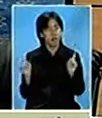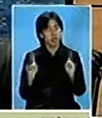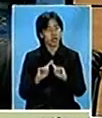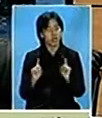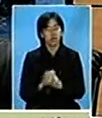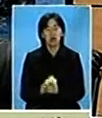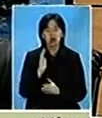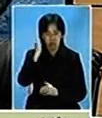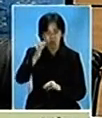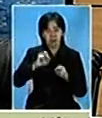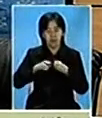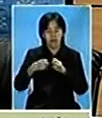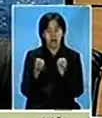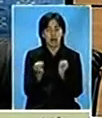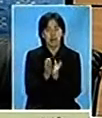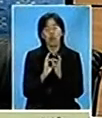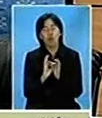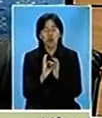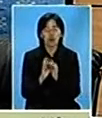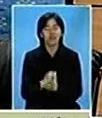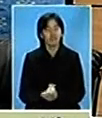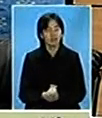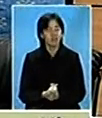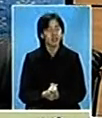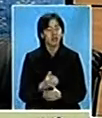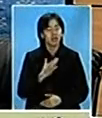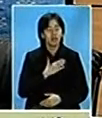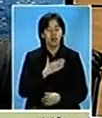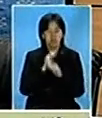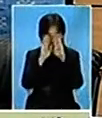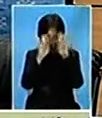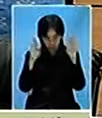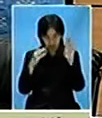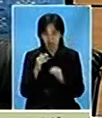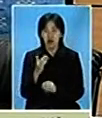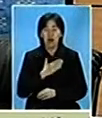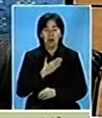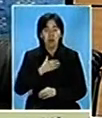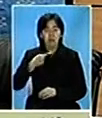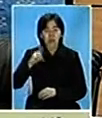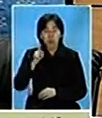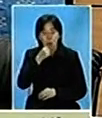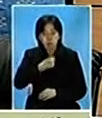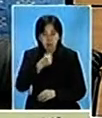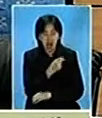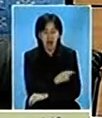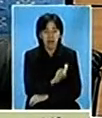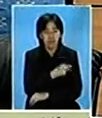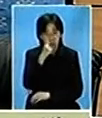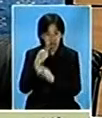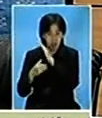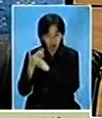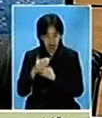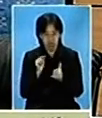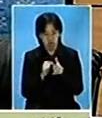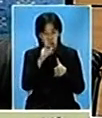วันหน้าจะเกิดปัญหาอันนี้ผมเรียนนะครับผมเองก็มีประสบการณ์คุณปู่ผมเป็นแพทย์แผนไทยนะครับท่านก็ไม่ได้รักษาคนอย่างเดียวเว